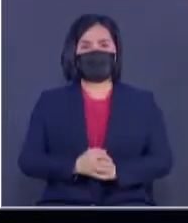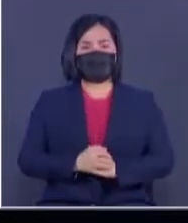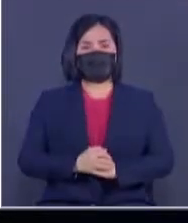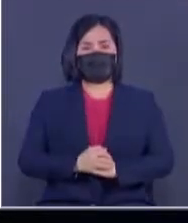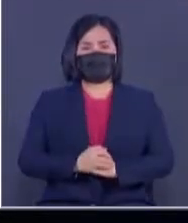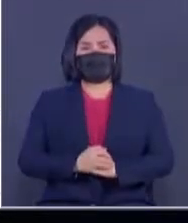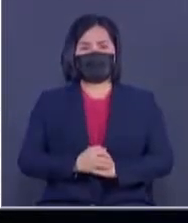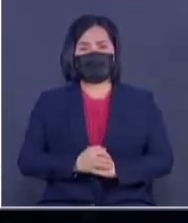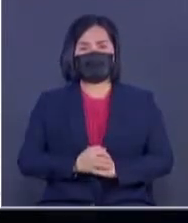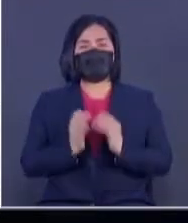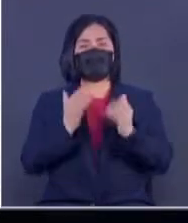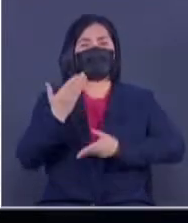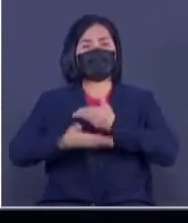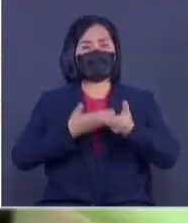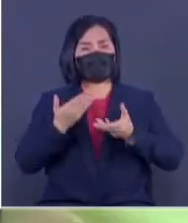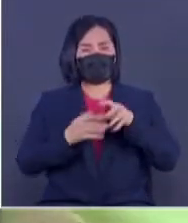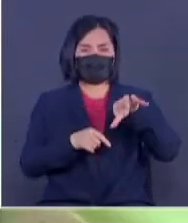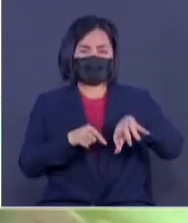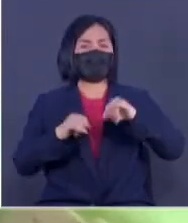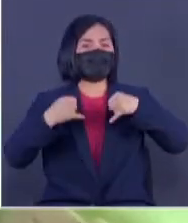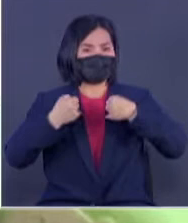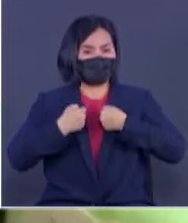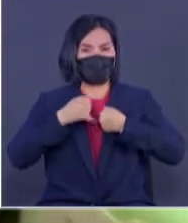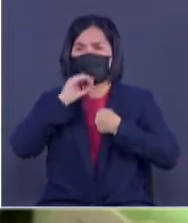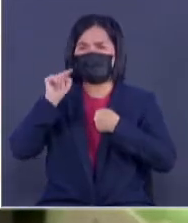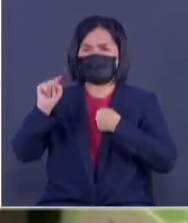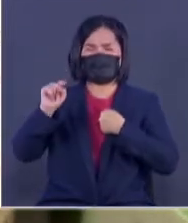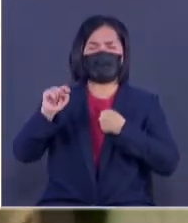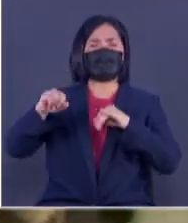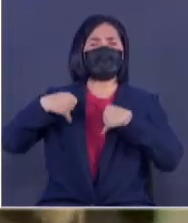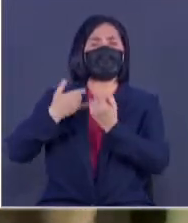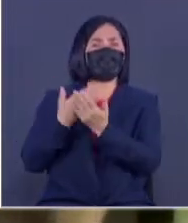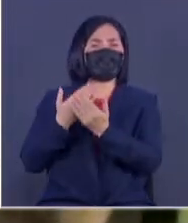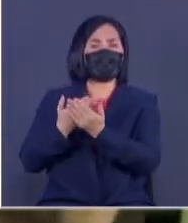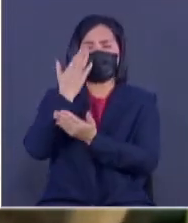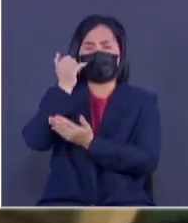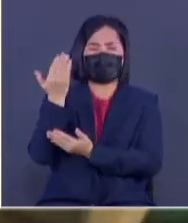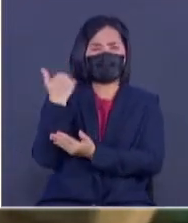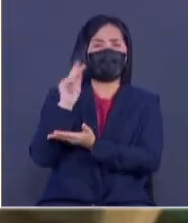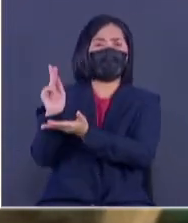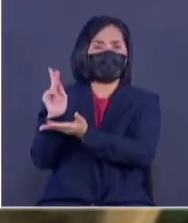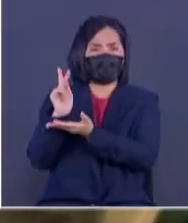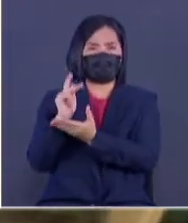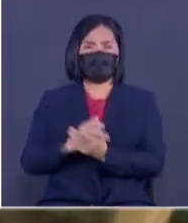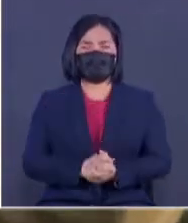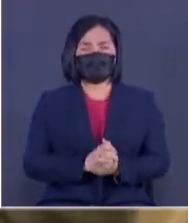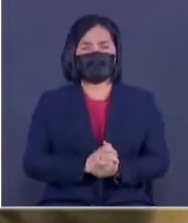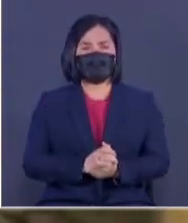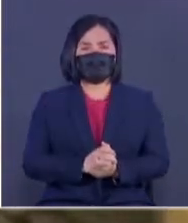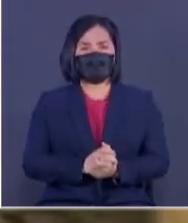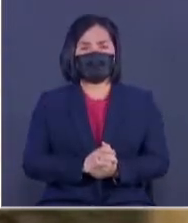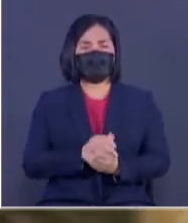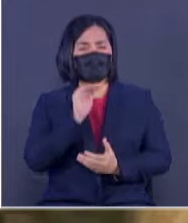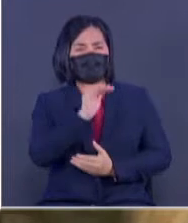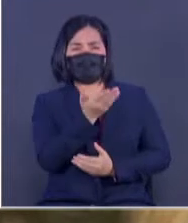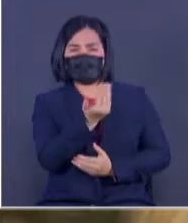ที่ทางเจ้าของร้านครับเขาก็เล่าบอกว่าเป็นเจ้าหนี้เป็นคนของเจ้าหนี้มาทวงเงินเจ้